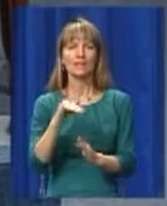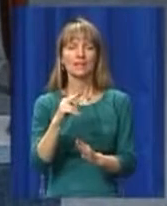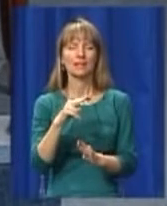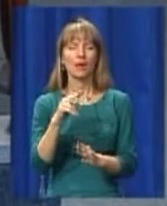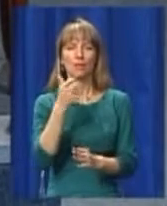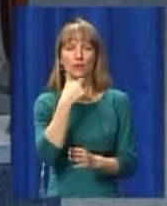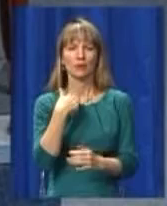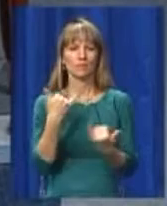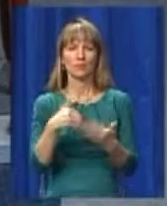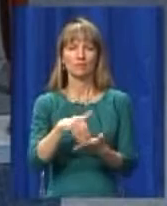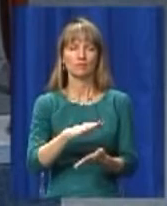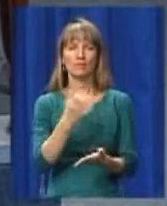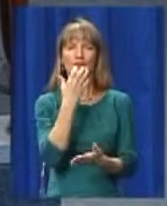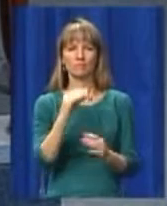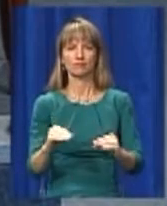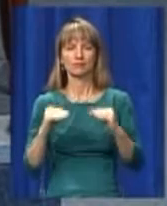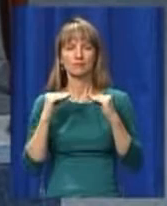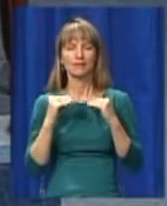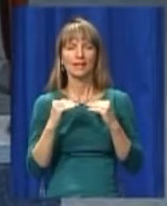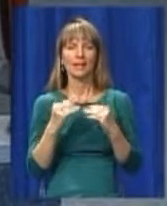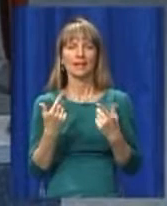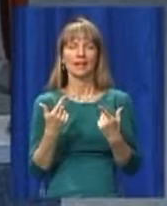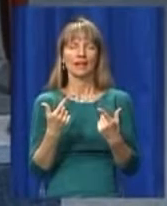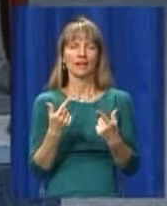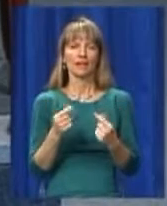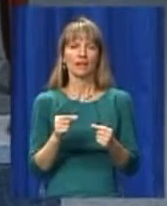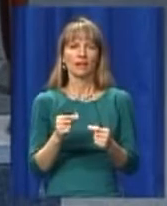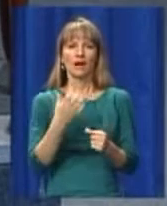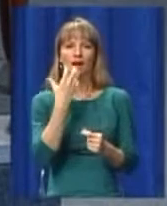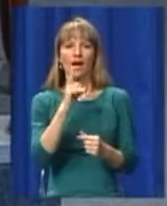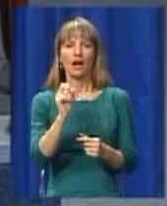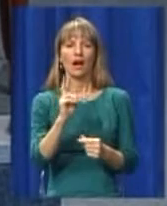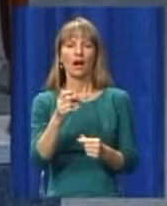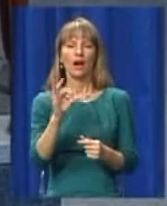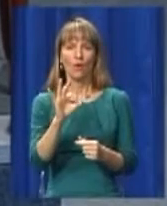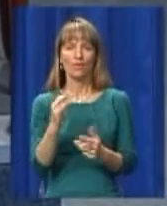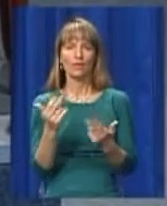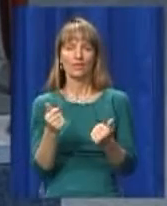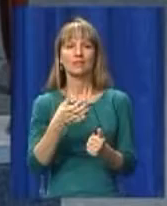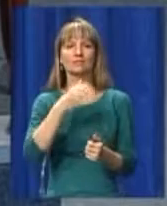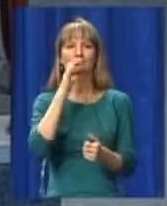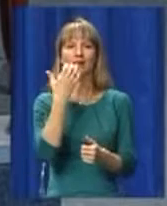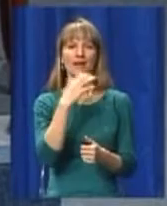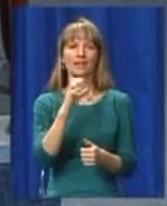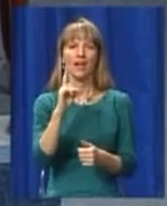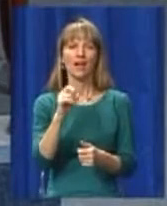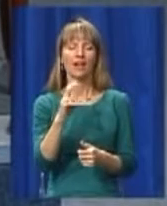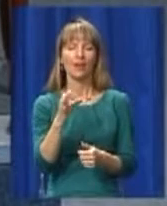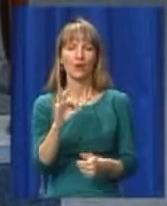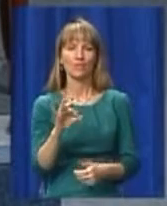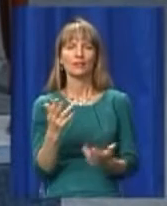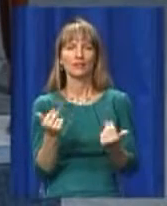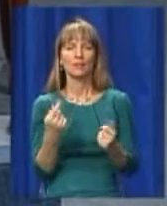я б зараз не відмовилася. Під теплим килимом, напевно, десь я б його зараз... А як же гаряче какао? Ну і запила б гарячим какао також,